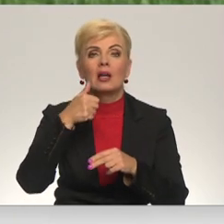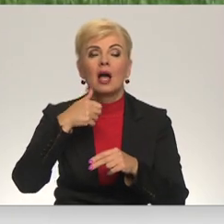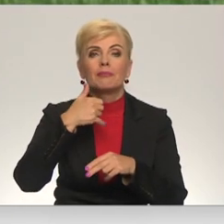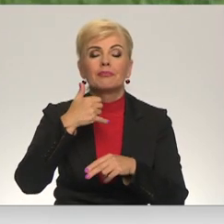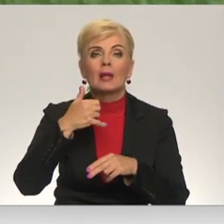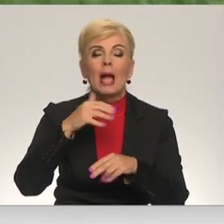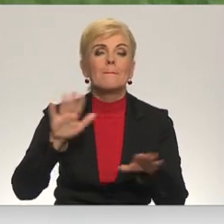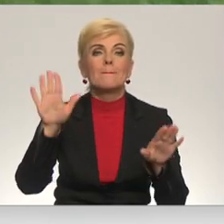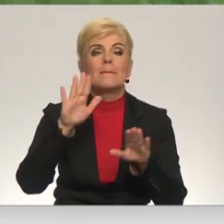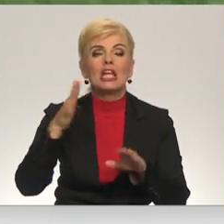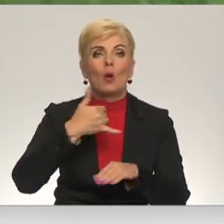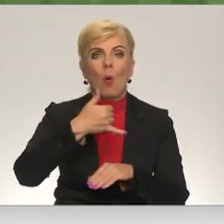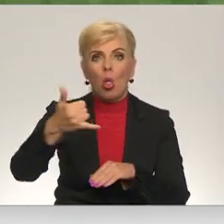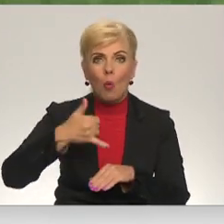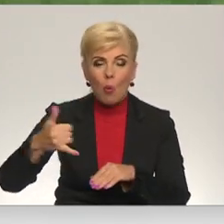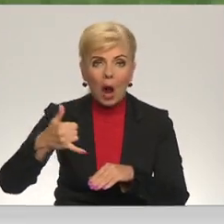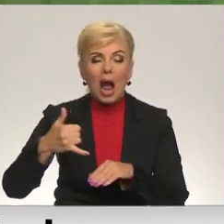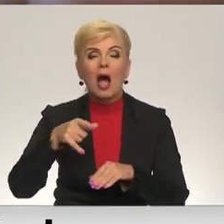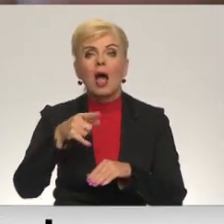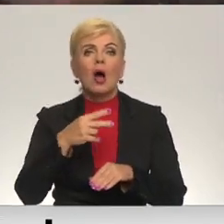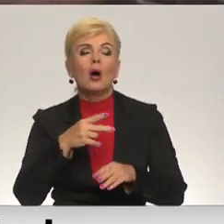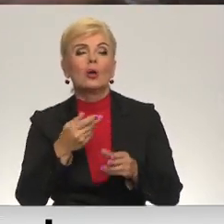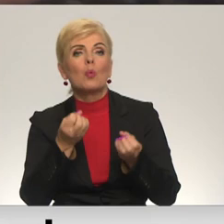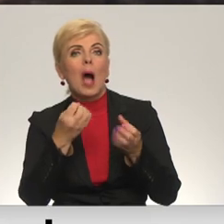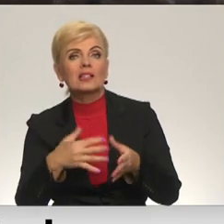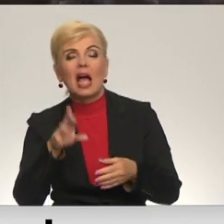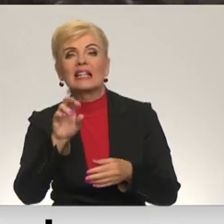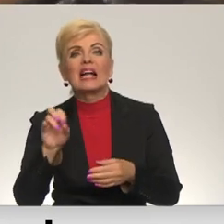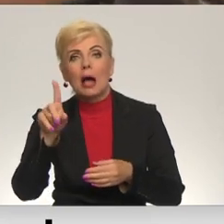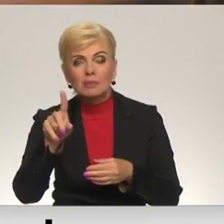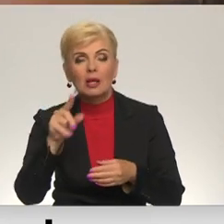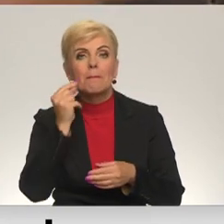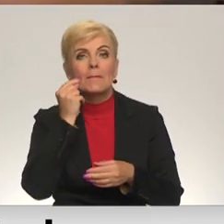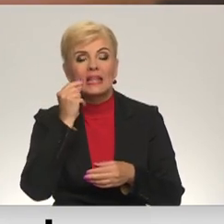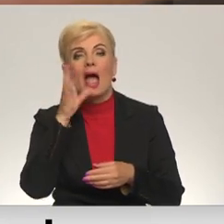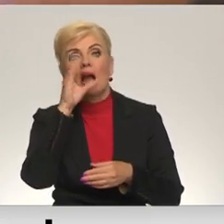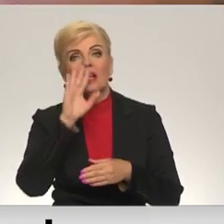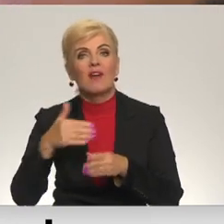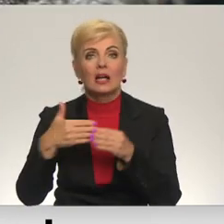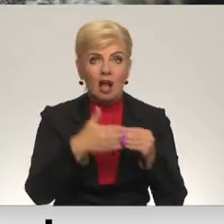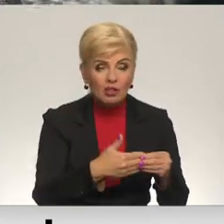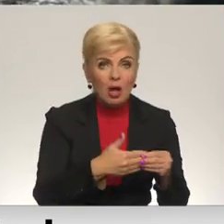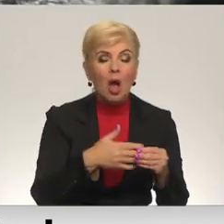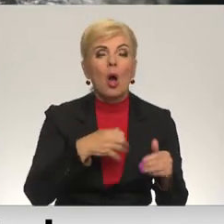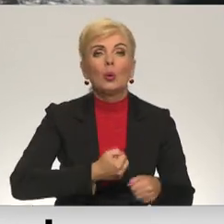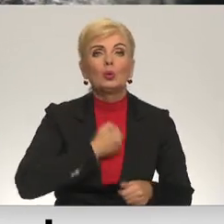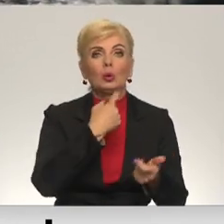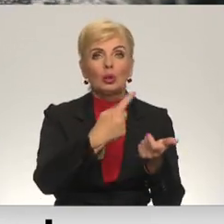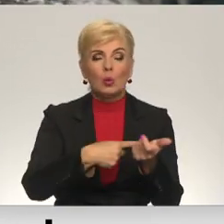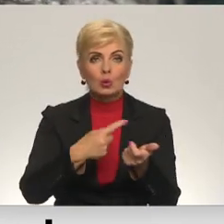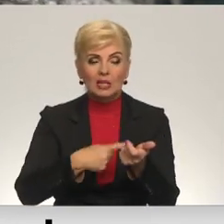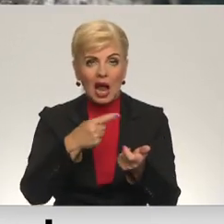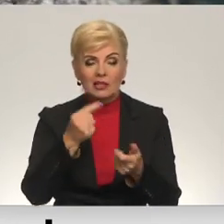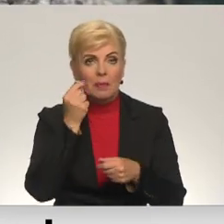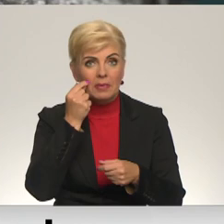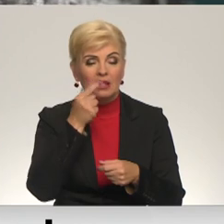varu to biti aizvest. Tas ir taisni par rapsi. Grūti uzskaitīt biti, jo viņa ļoti bieži paliek šeit ķīmiskos